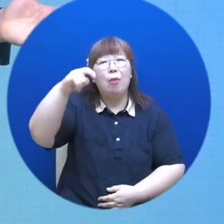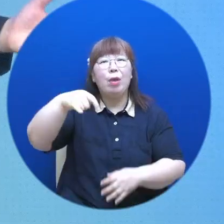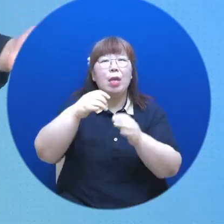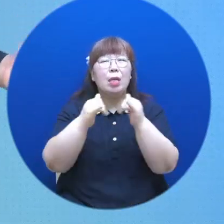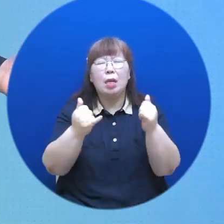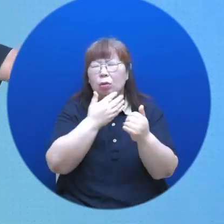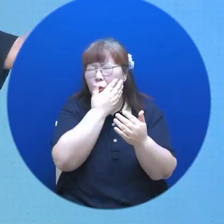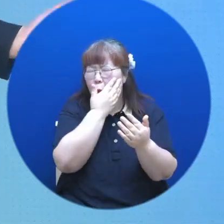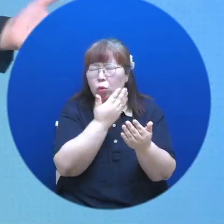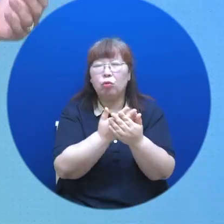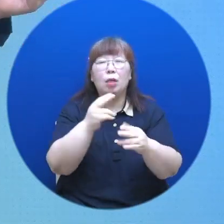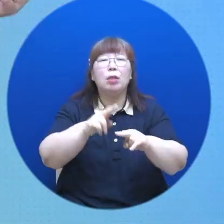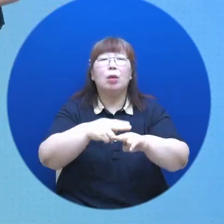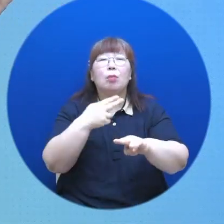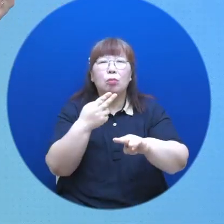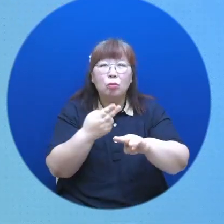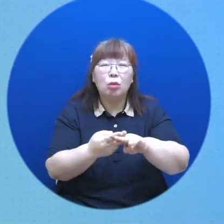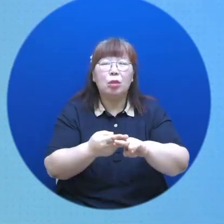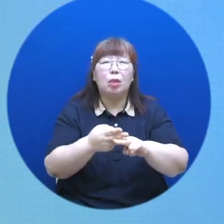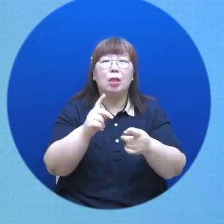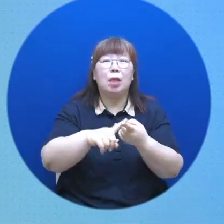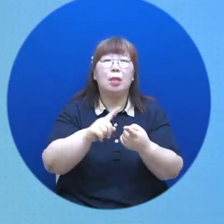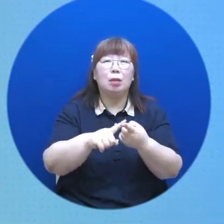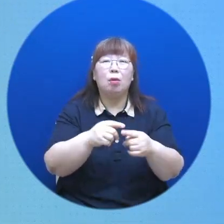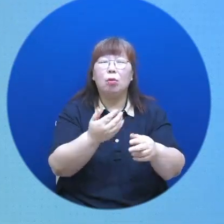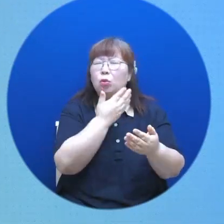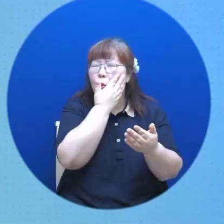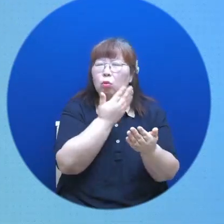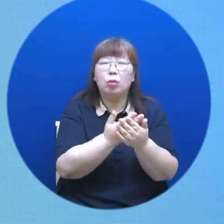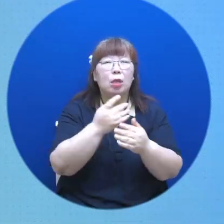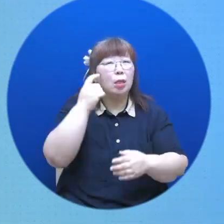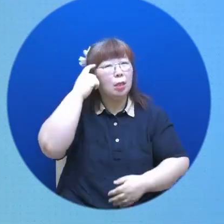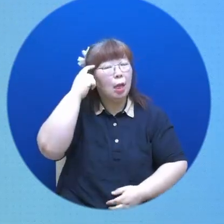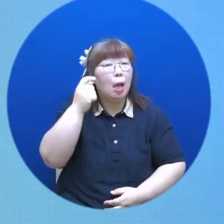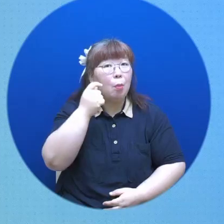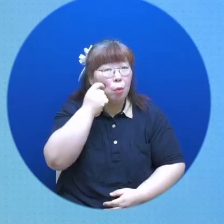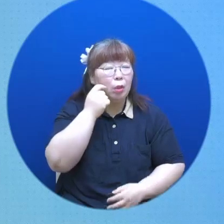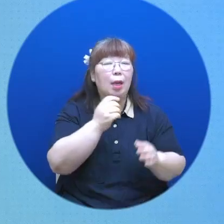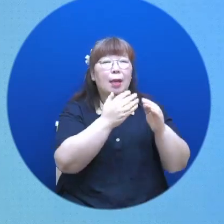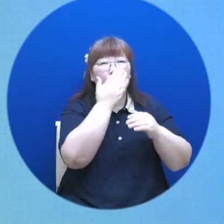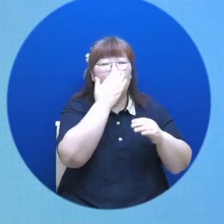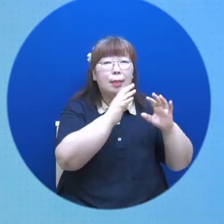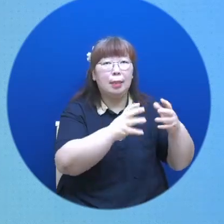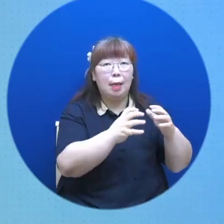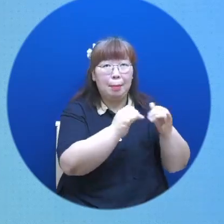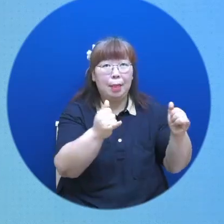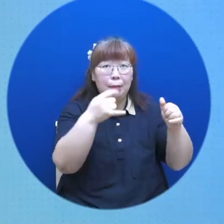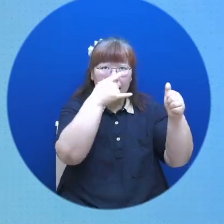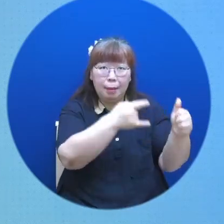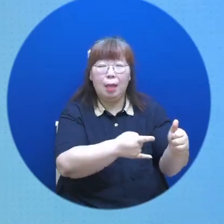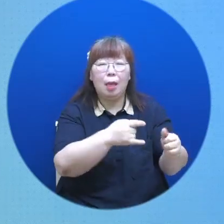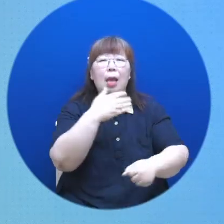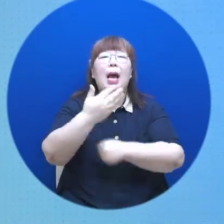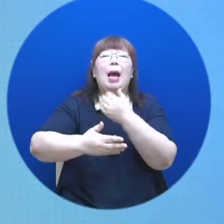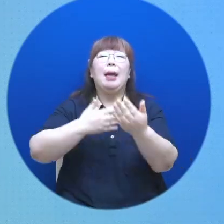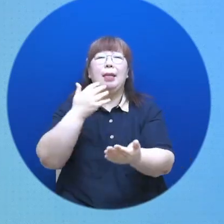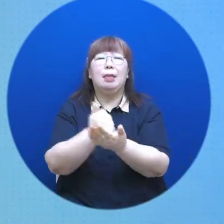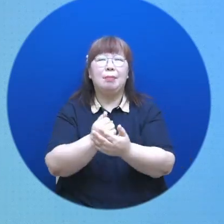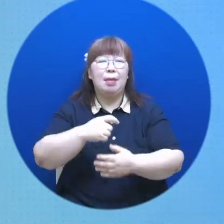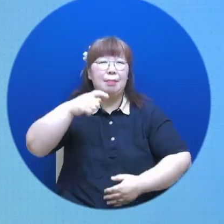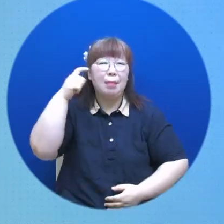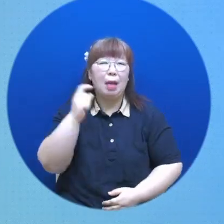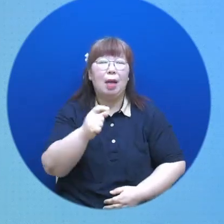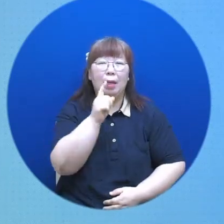소중한 선물을 소중히 여기지 못했던 그 이스라엘 백성들에게 오늘 하나님께서